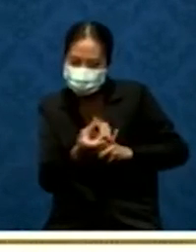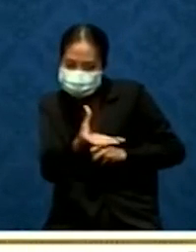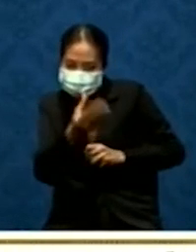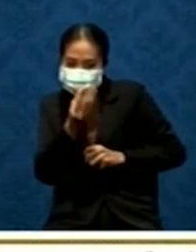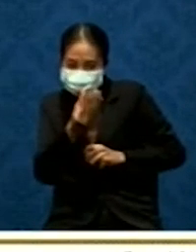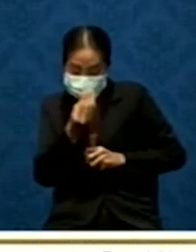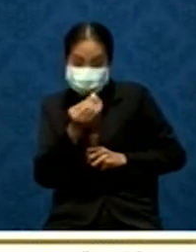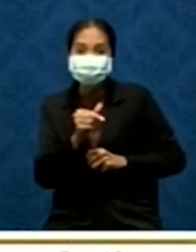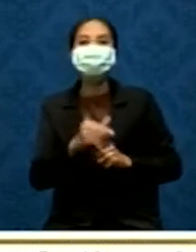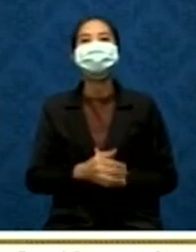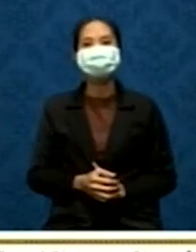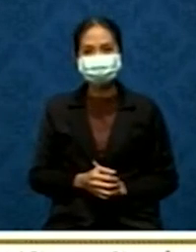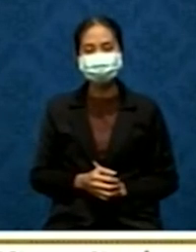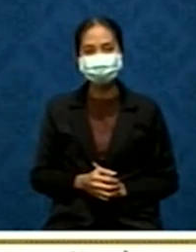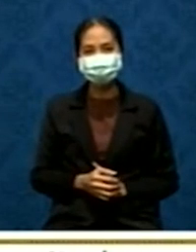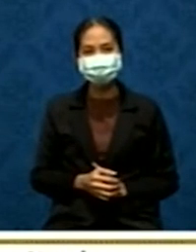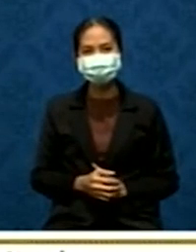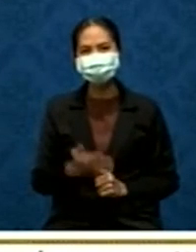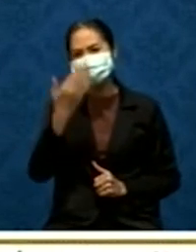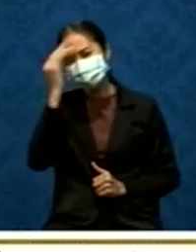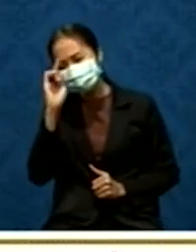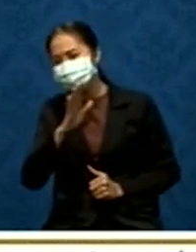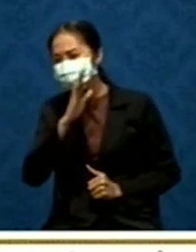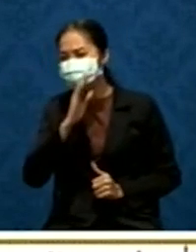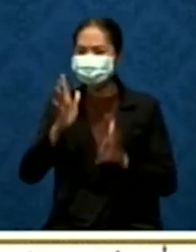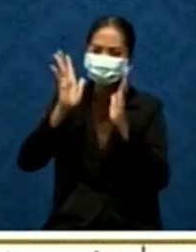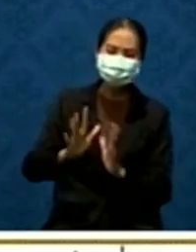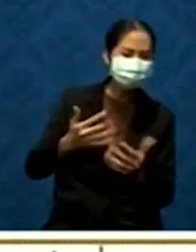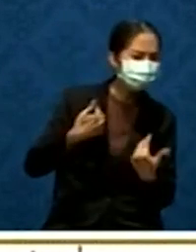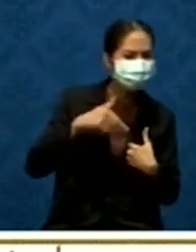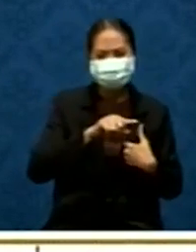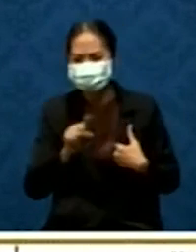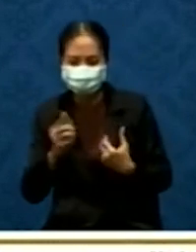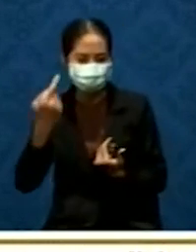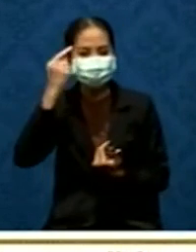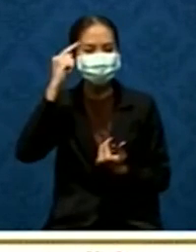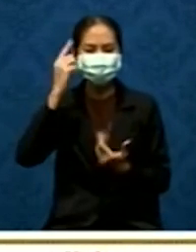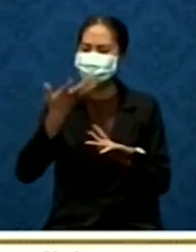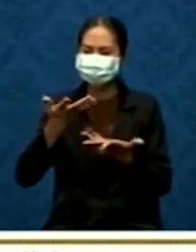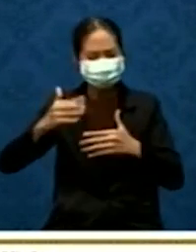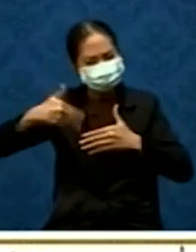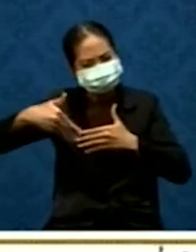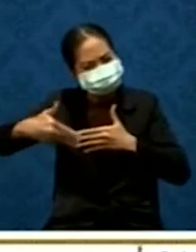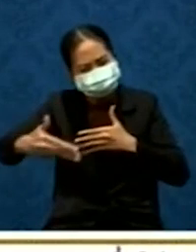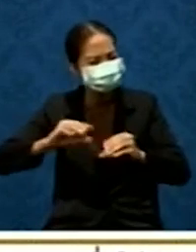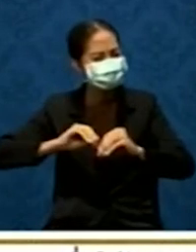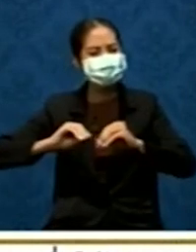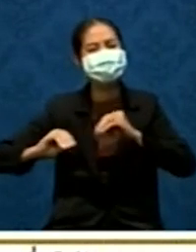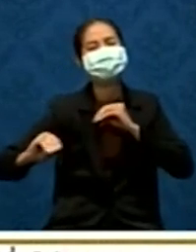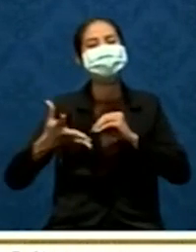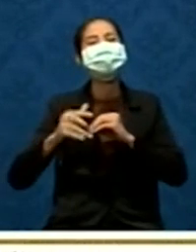ปล่อยให้ผู้คนลำกันอยู่ในระยะเวลาเส้นทางไกลตรงนั้นนะผมคิดว่